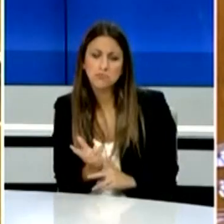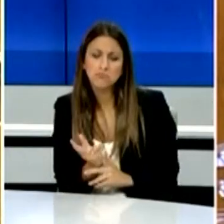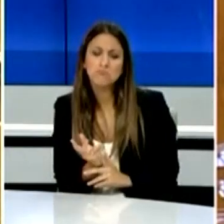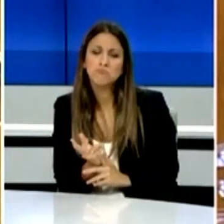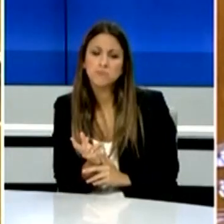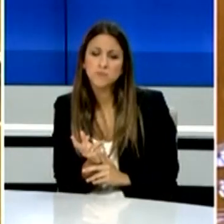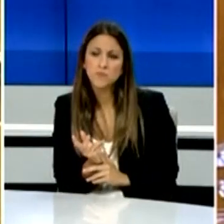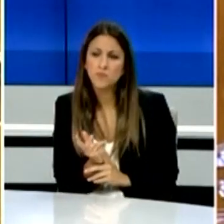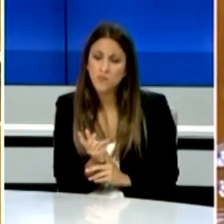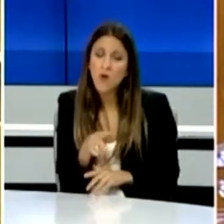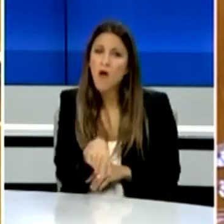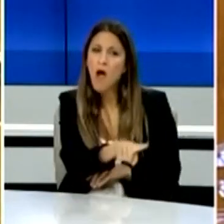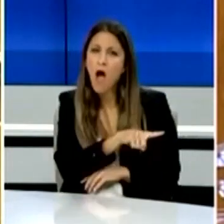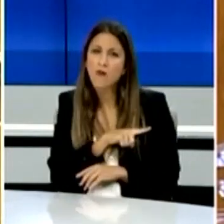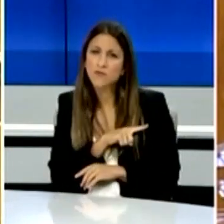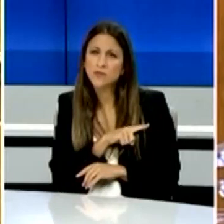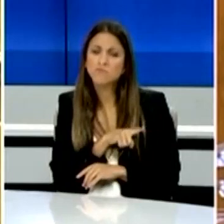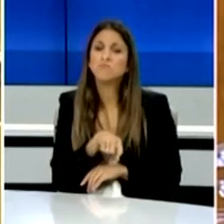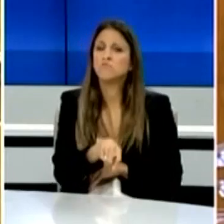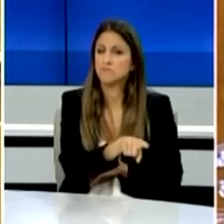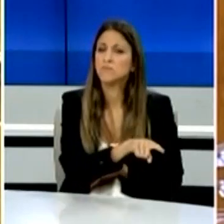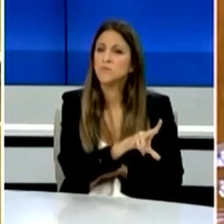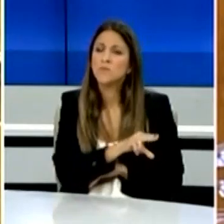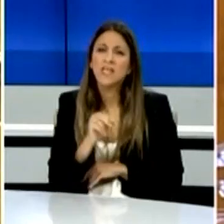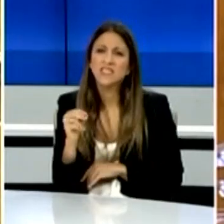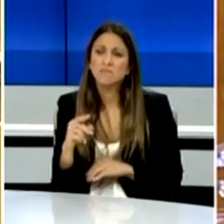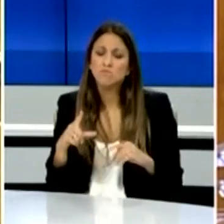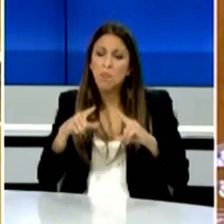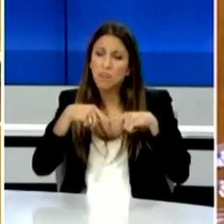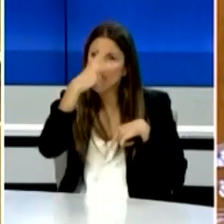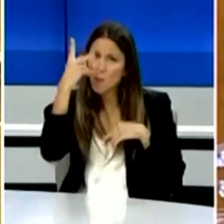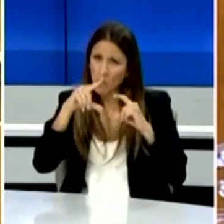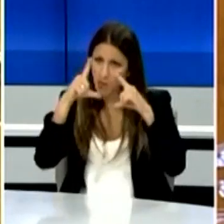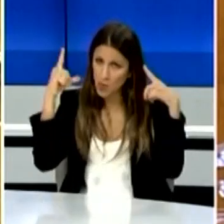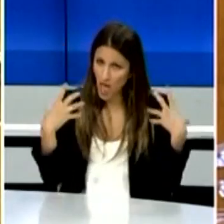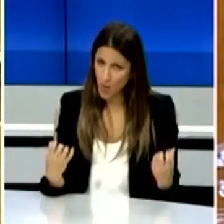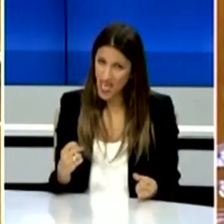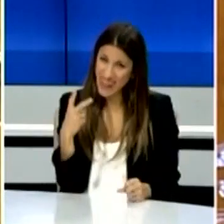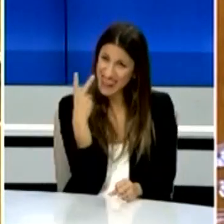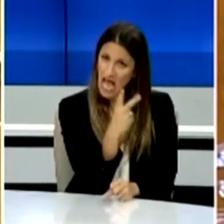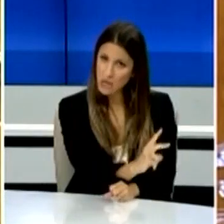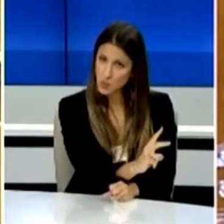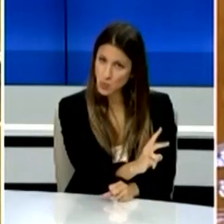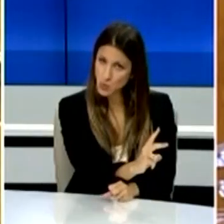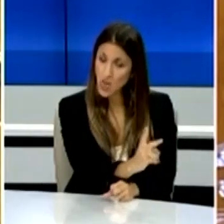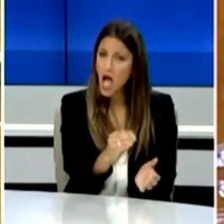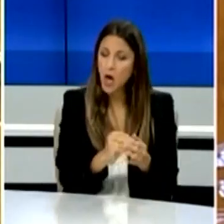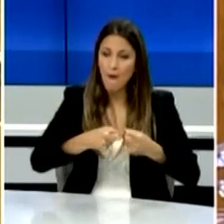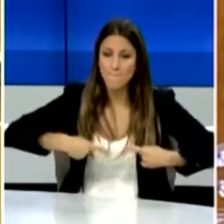τους ανήκουν ιδιοκτησιακά όχι μόνο τα δημοκρατικά δικαιώματα, αλλά και οι δρόμοι και οι